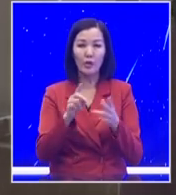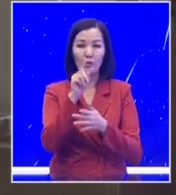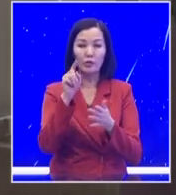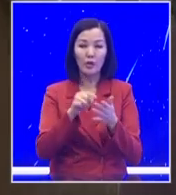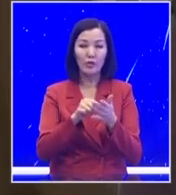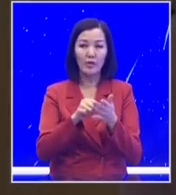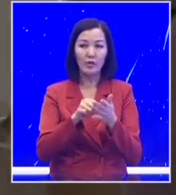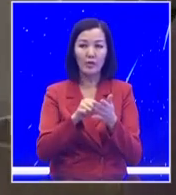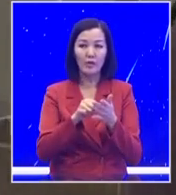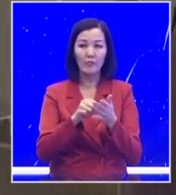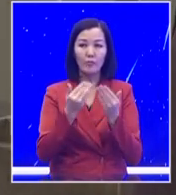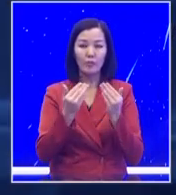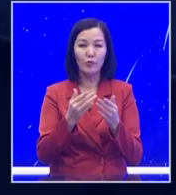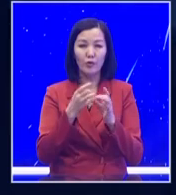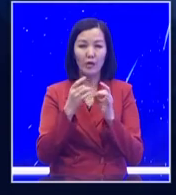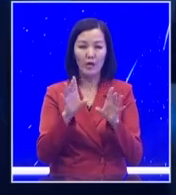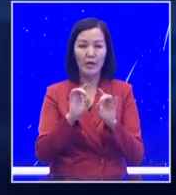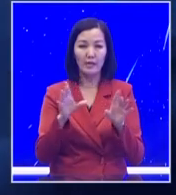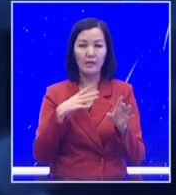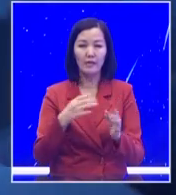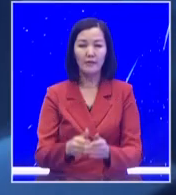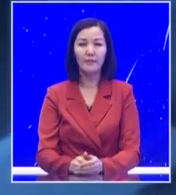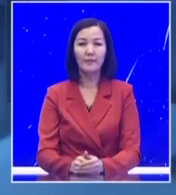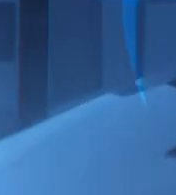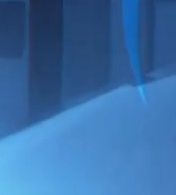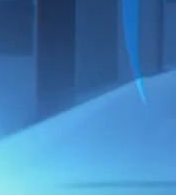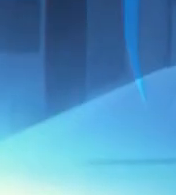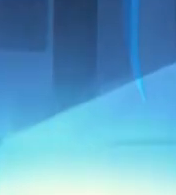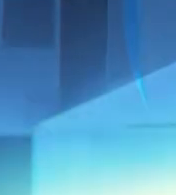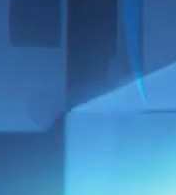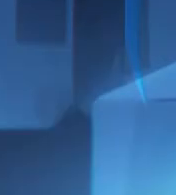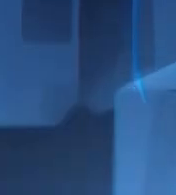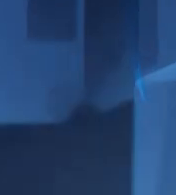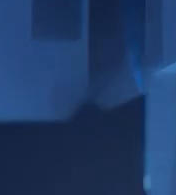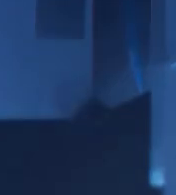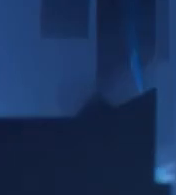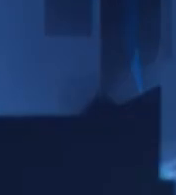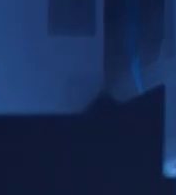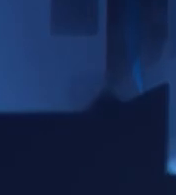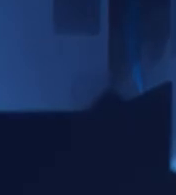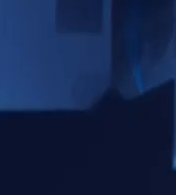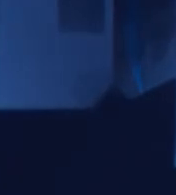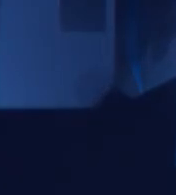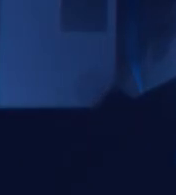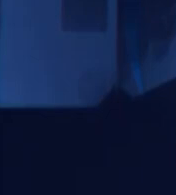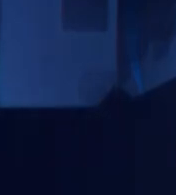сұрақтарды қарадық. Кәмшат Мұхамеджан, Нұржан Мұқанов, жетісу арнасы, Талдықорған.